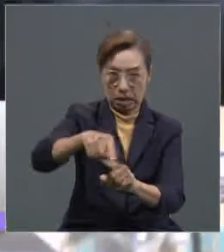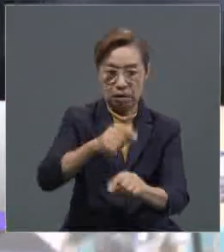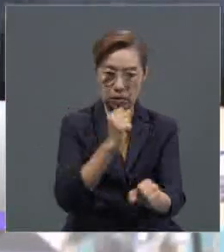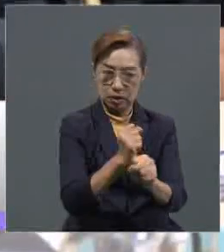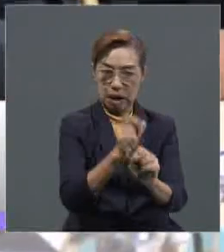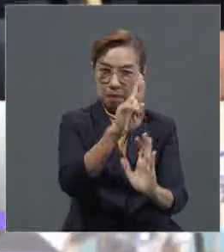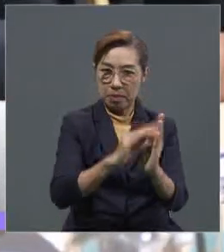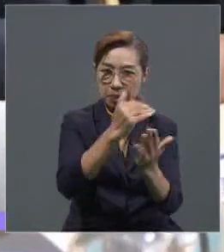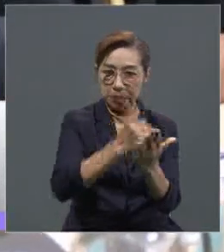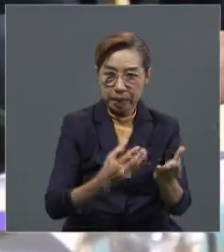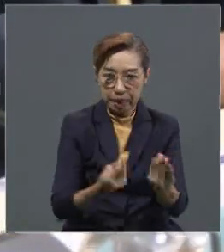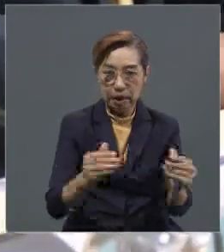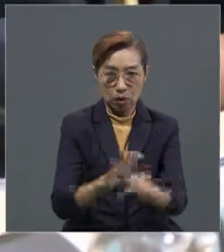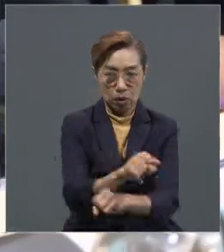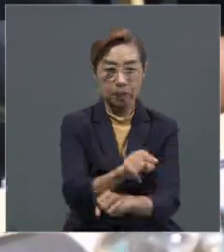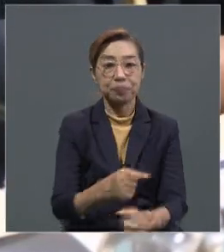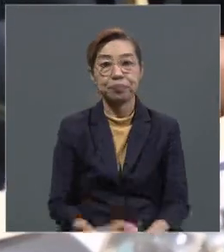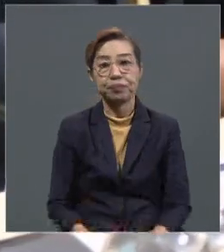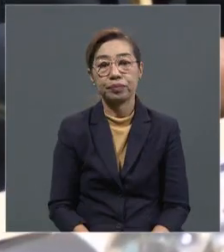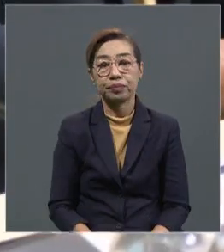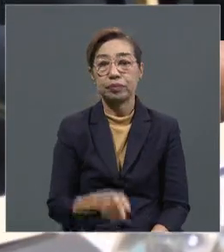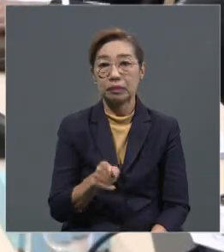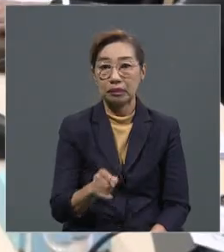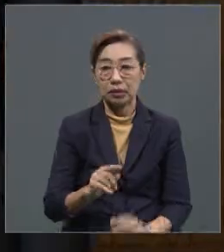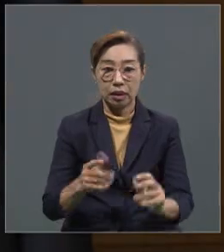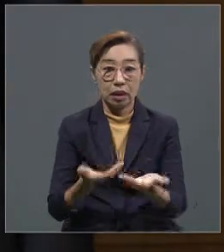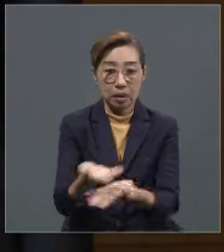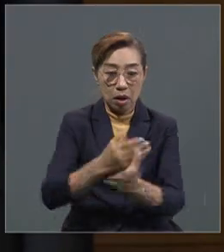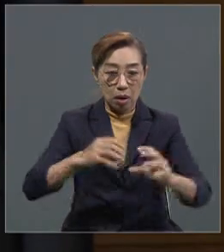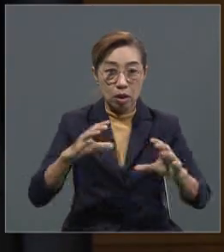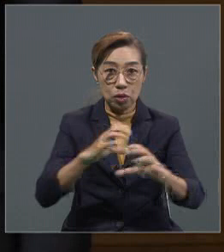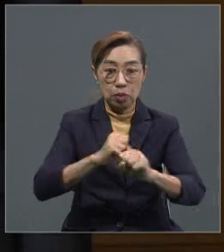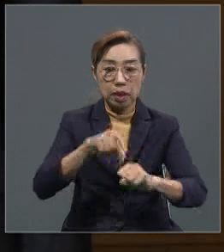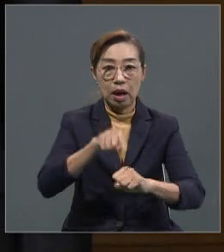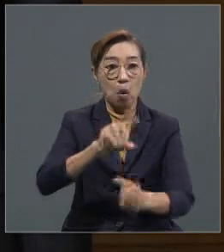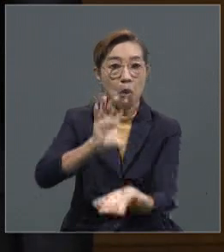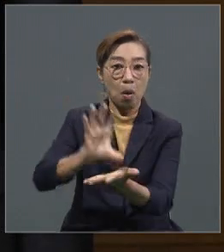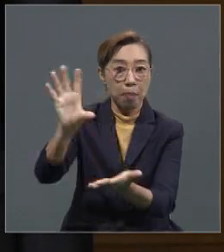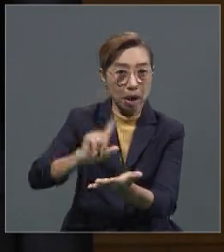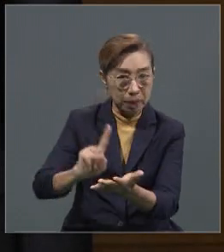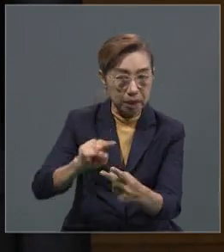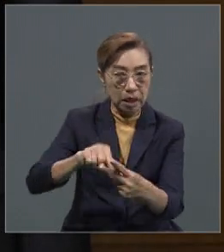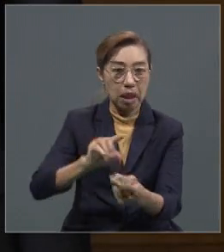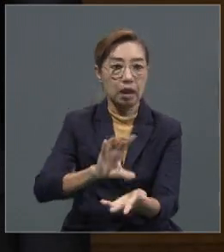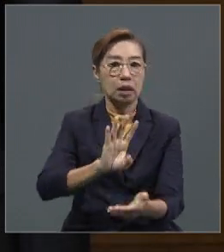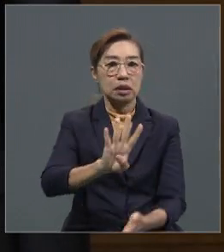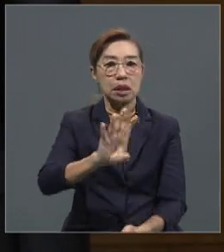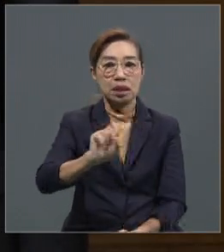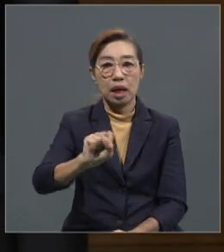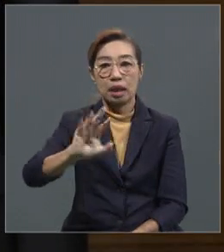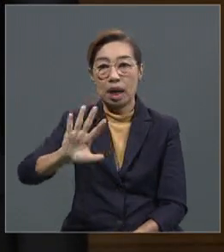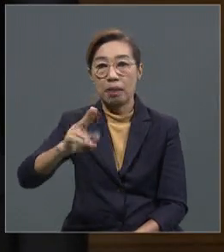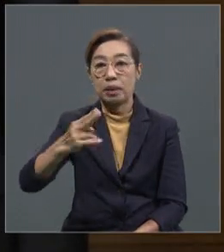ช่วยว่าการกระทรวงการคลังบอกนะคะว่าที่ประชุมมีมติเห็นชอบแหล่งที่มาของงบประมาณแล้วก็กรอบวงเงิน 450,000 ล้านบ